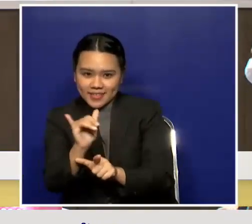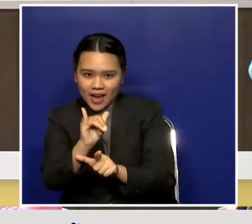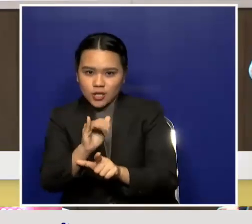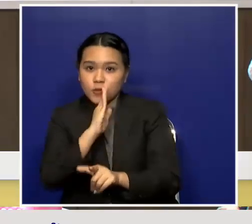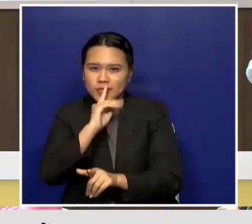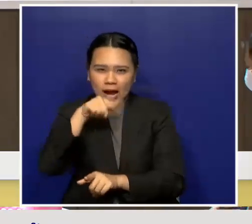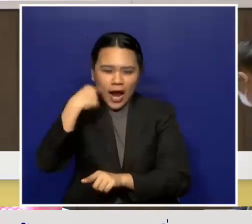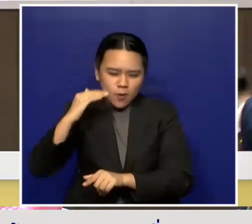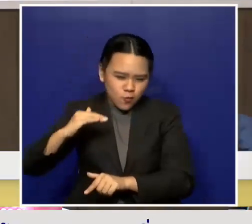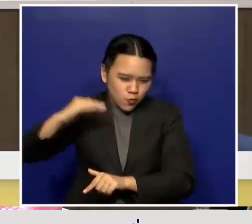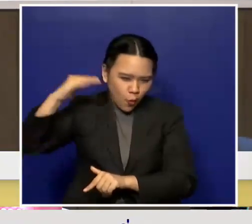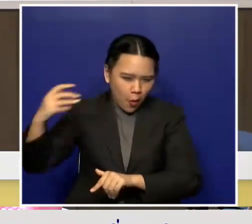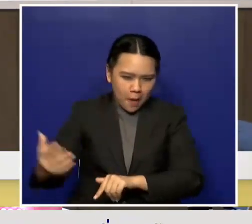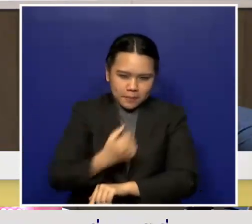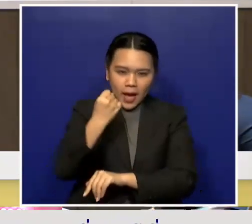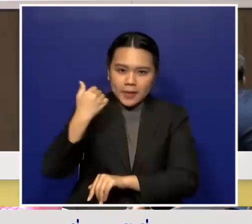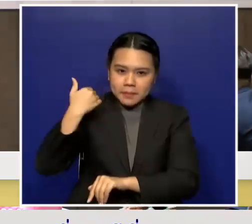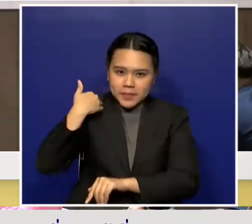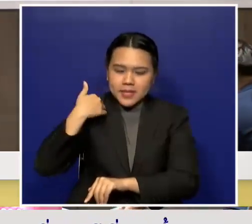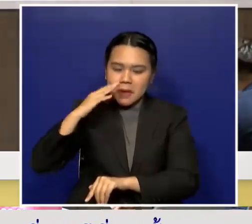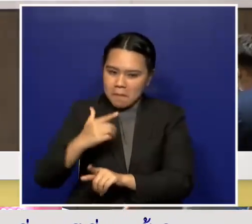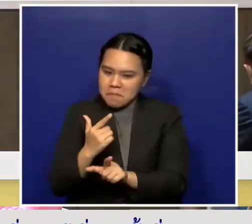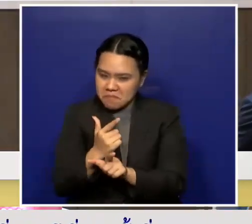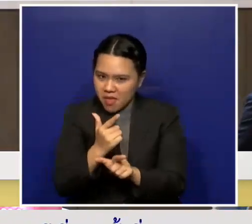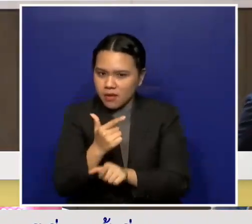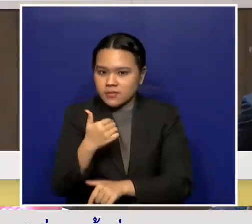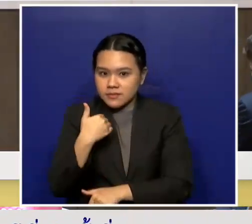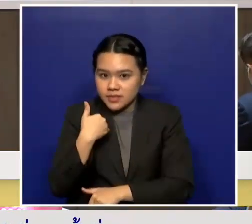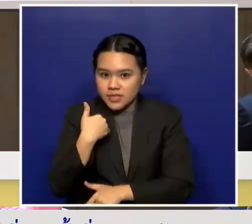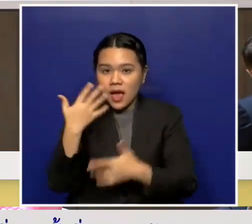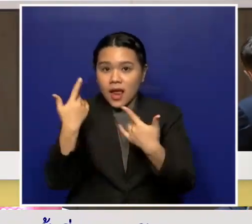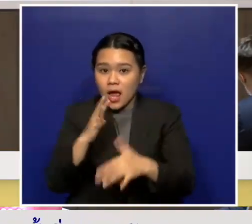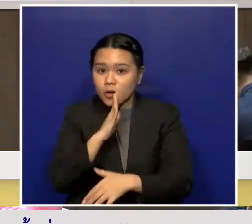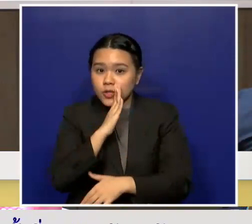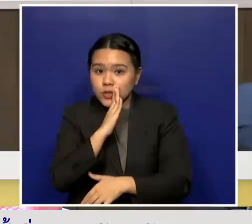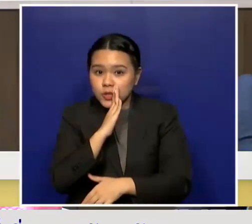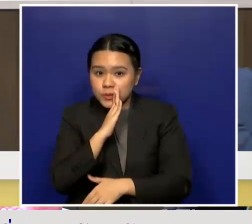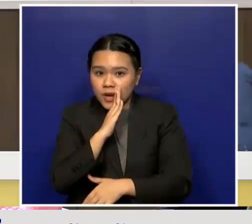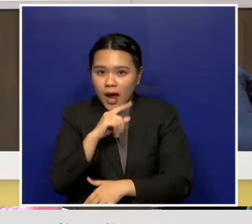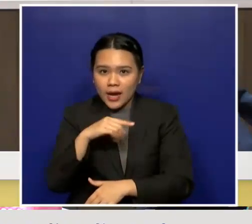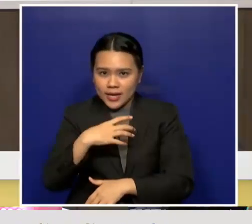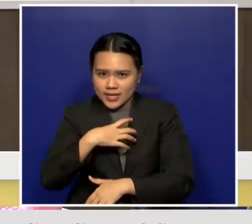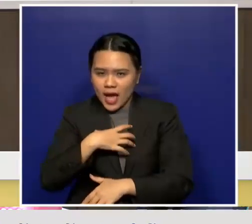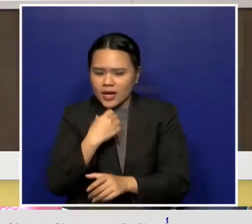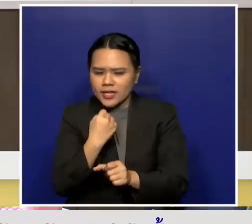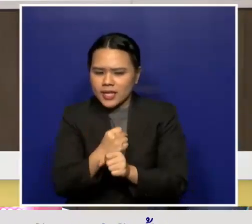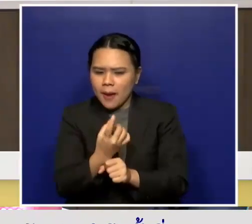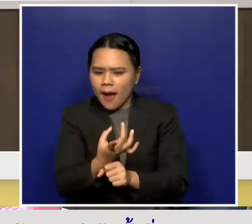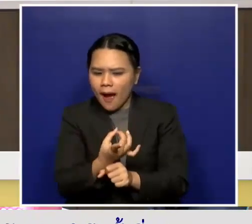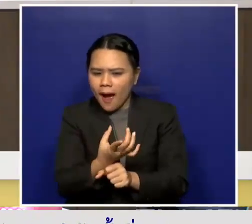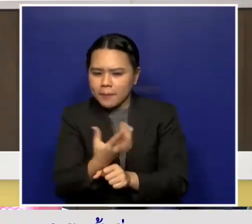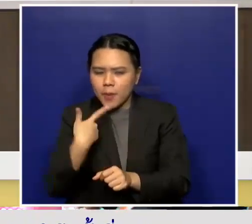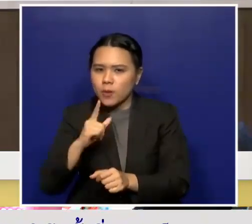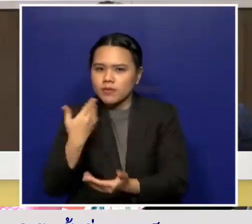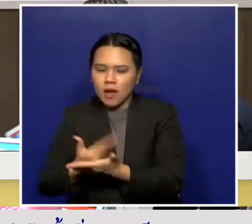ยเกษียณก็เอามานั่งเป็นประธานนะแล้วจะใช้ใครเมื่อไหร่ก็เอาเป็นก้อนให้จบเลยเจ้าสัวรายนี้นะ